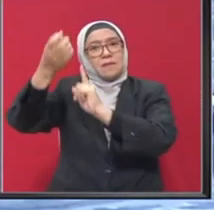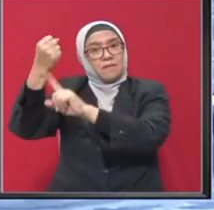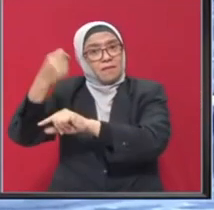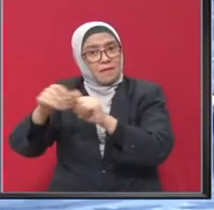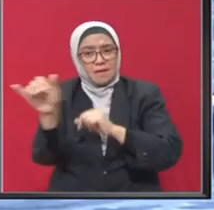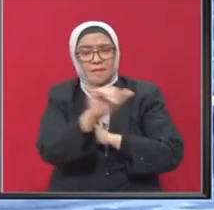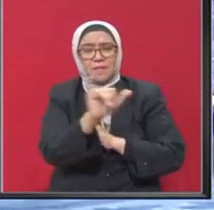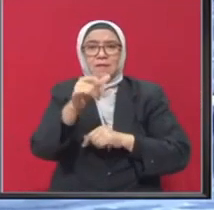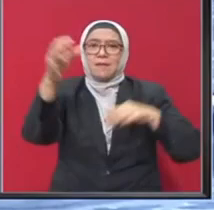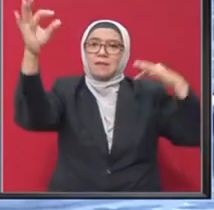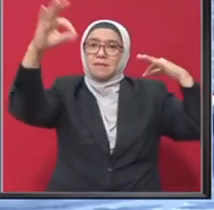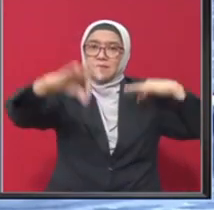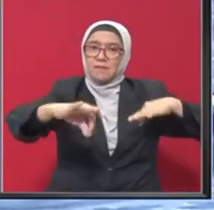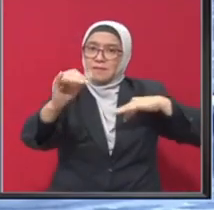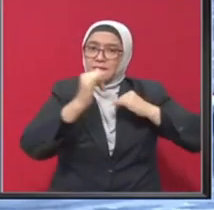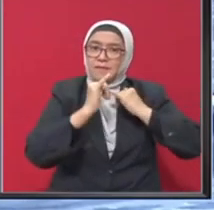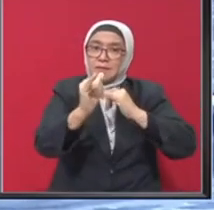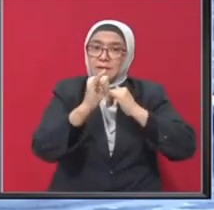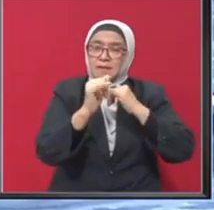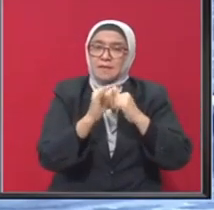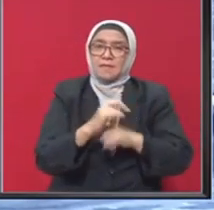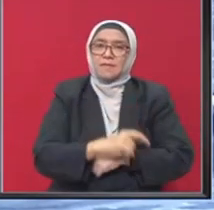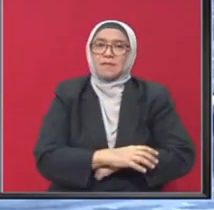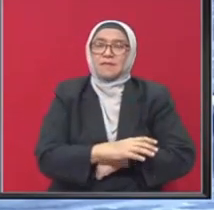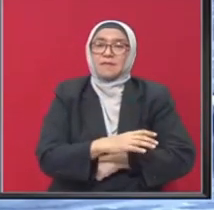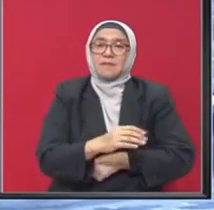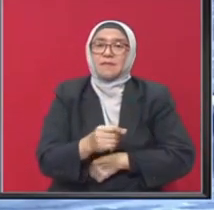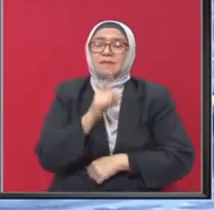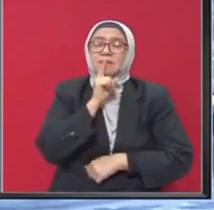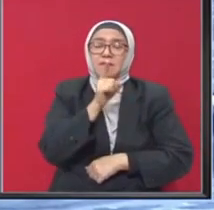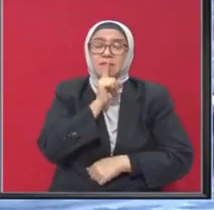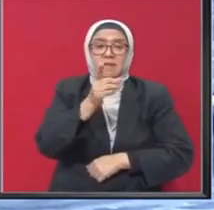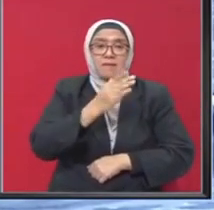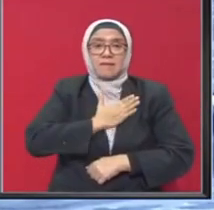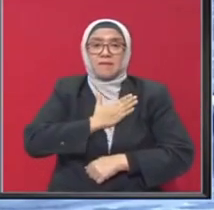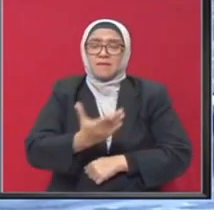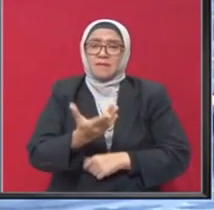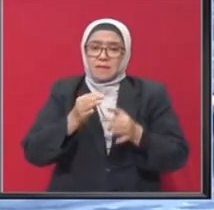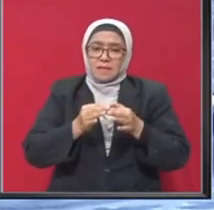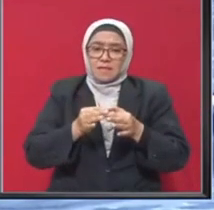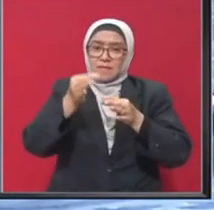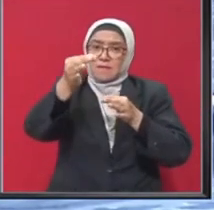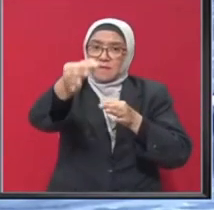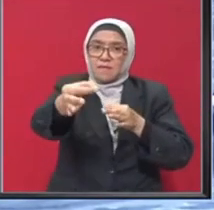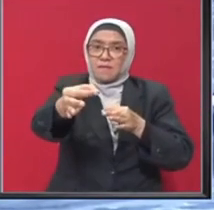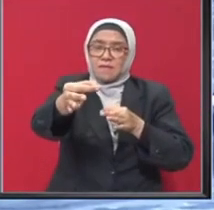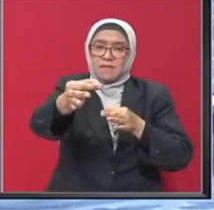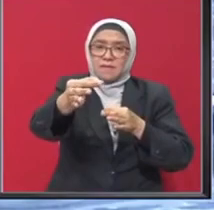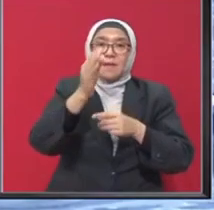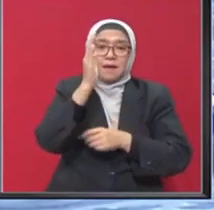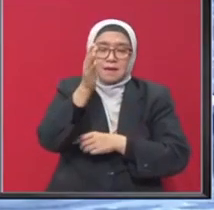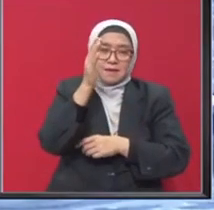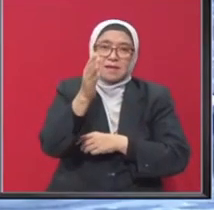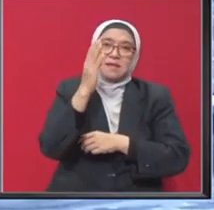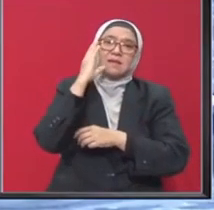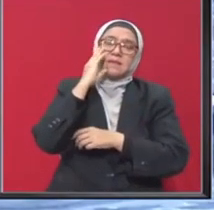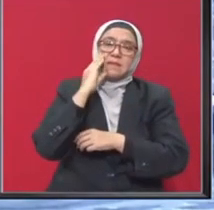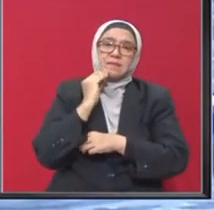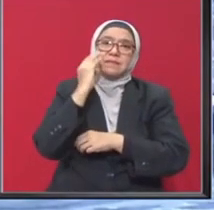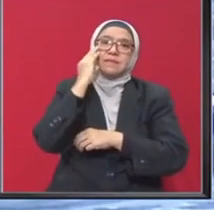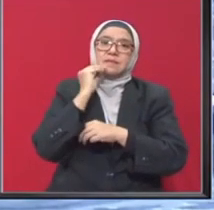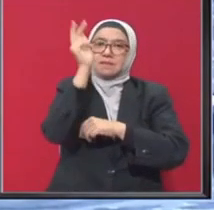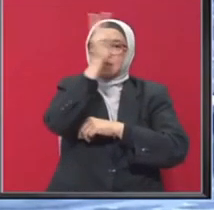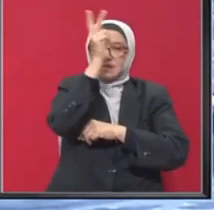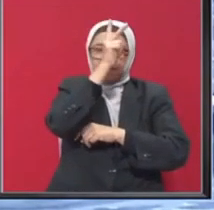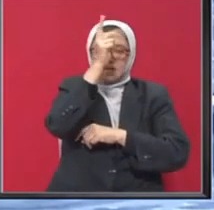dicapai antara syari'at memang saya akui bahwa ke lewatan Hai akan dihadapi oleh